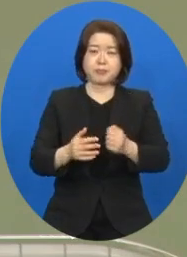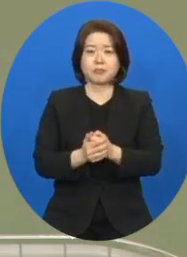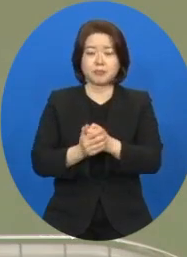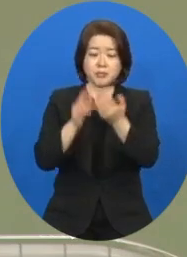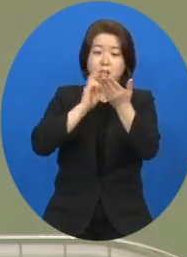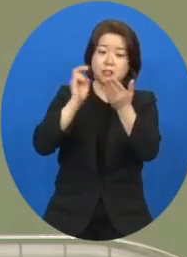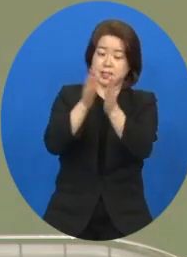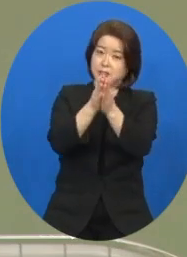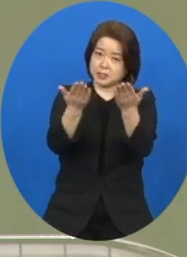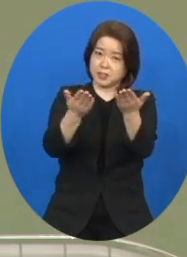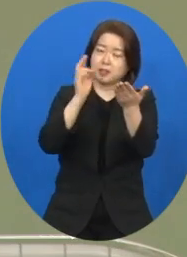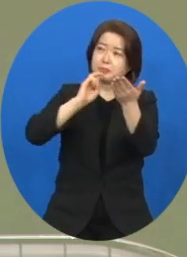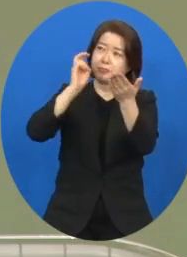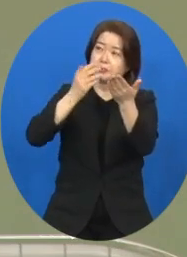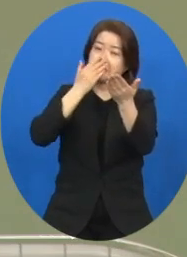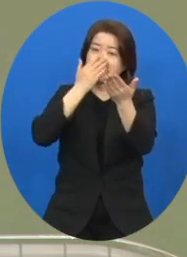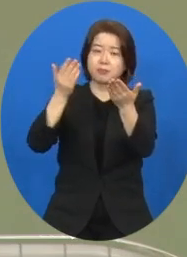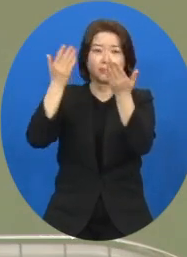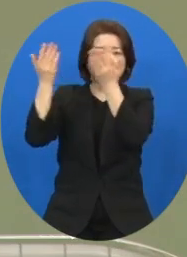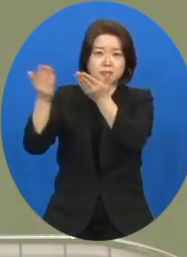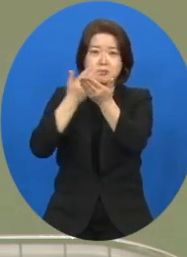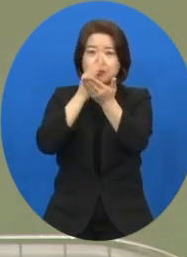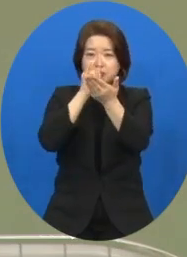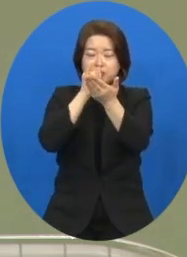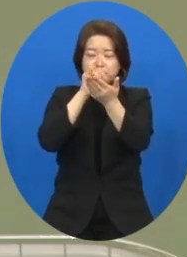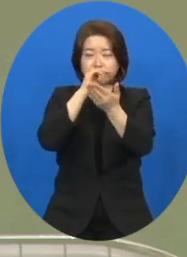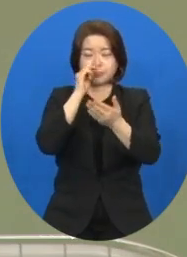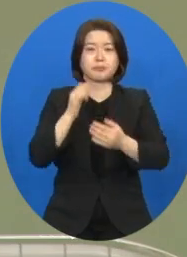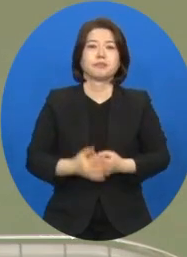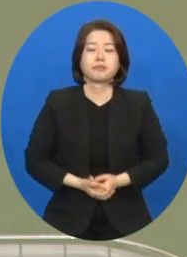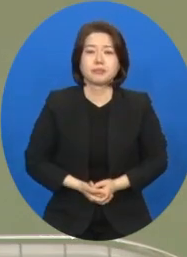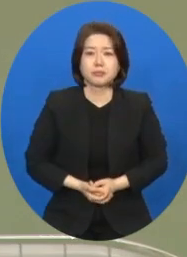찬송가 펼쳐서 부를 수는 있잖아요. 찬송가를 펼쳐서.